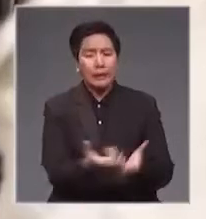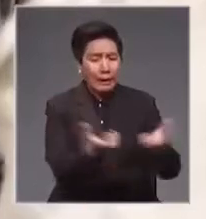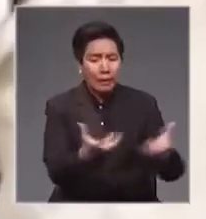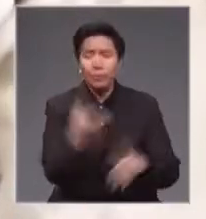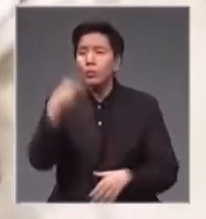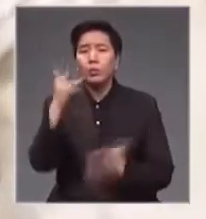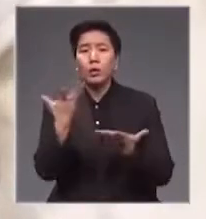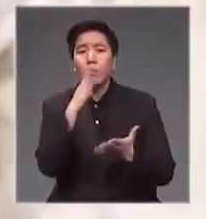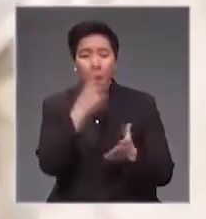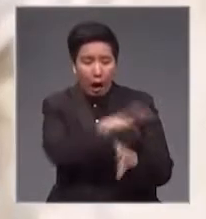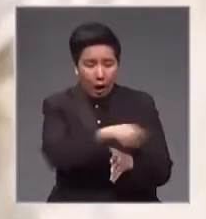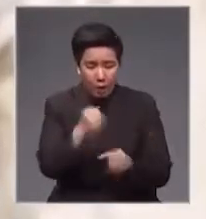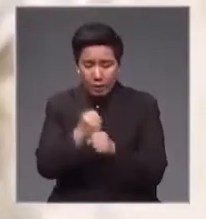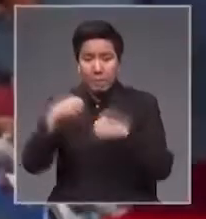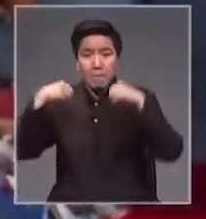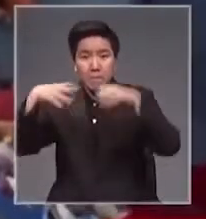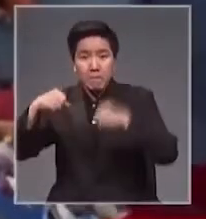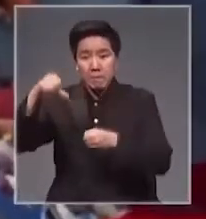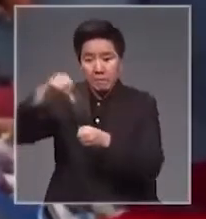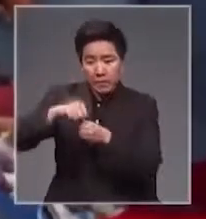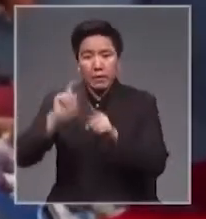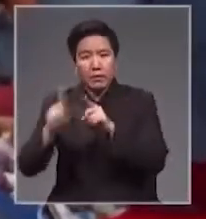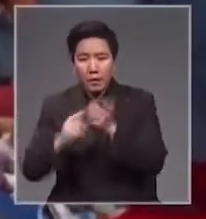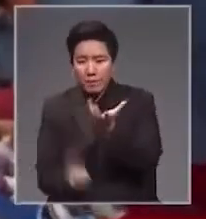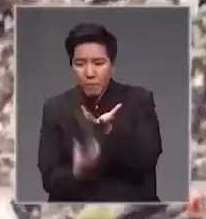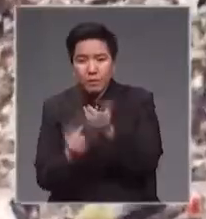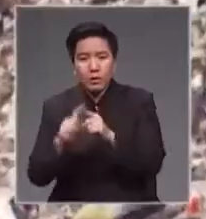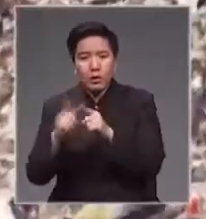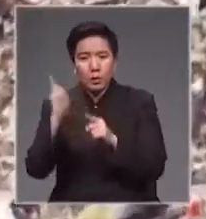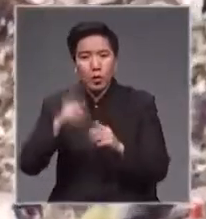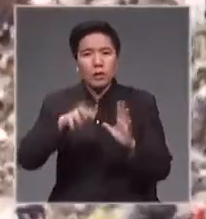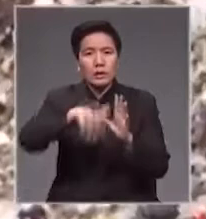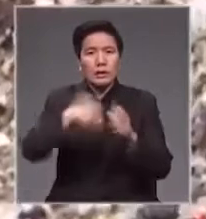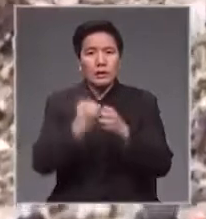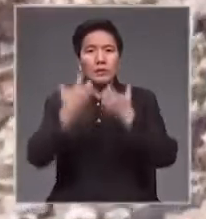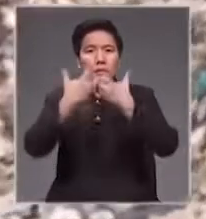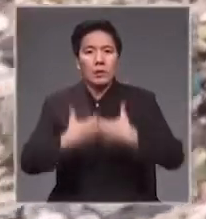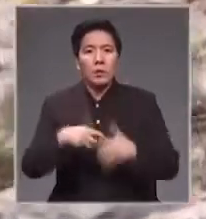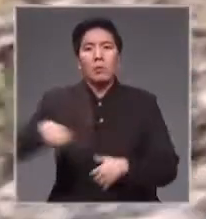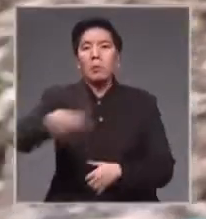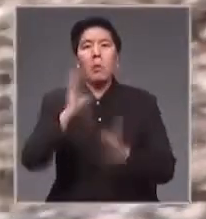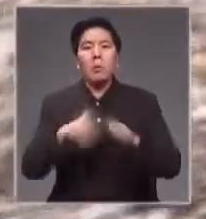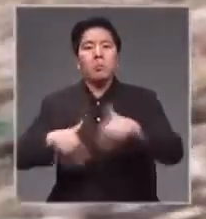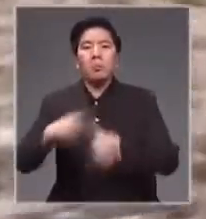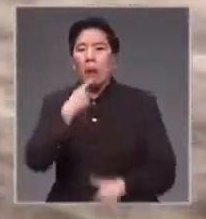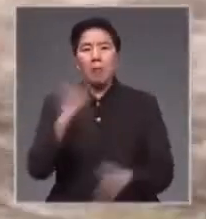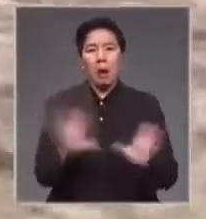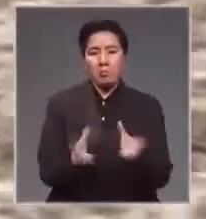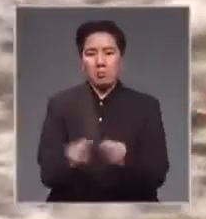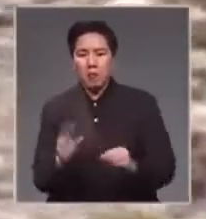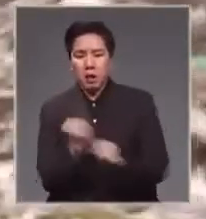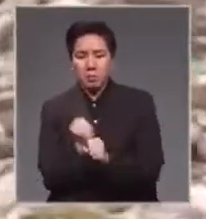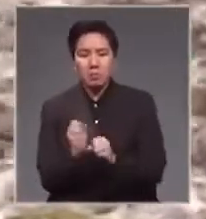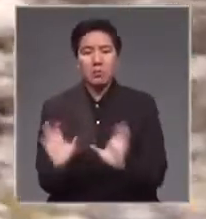แปลงขยะให้เป็นพลังงานปริมาณขยะต้องเพียงพอต้องมีการสร้างโรงงานแต่ประชาชนก็ไม่ได้ให้สร้างนะครับในพื้นที่ของตนเองสรุป